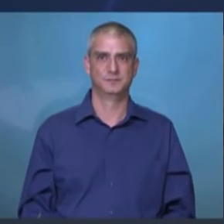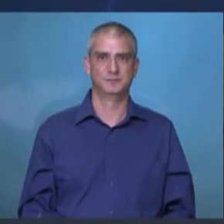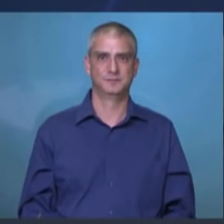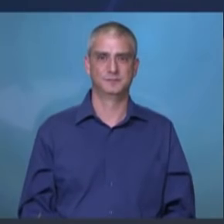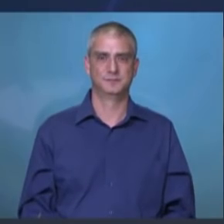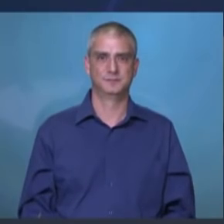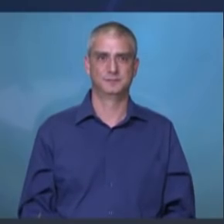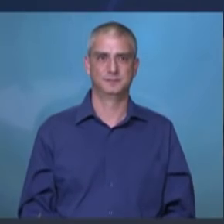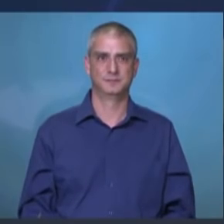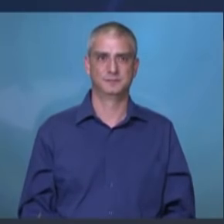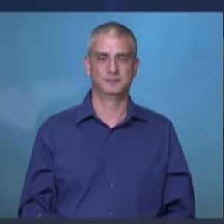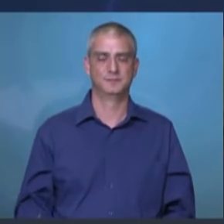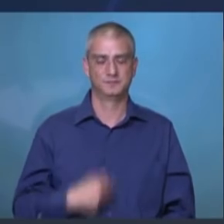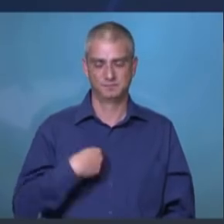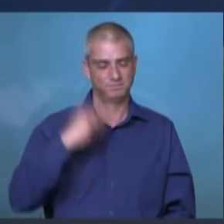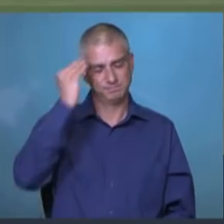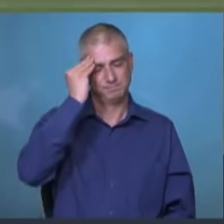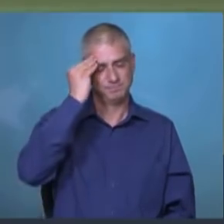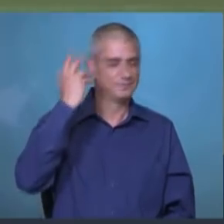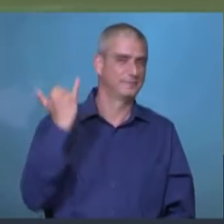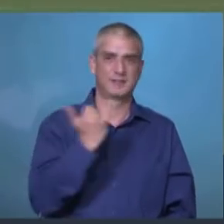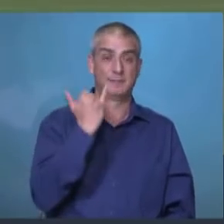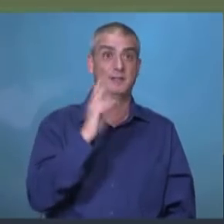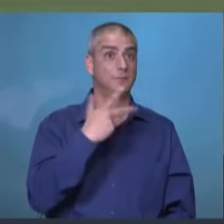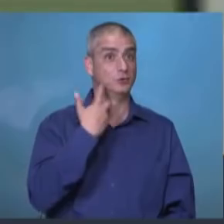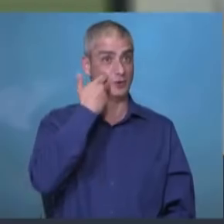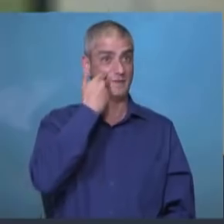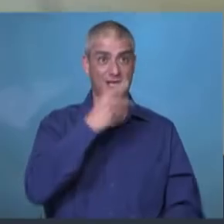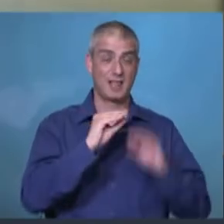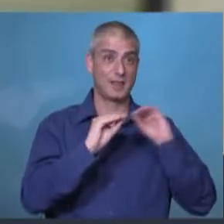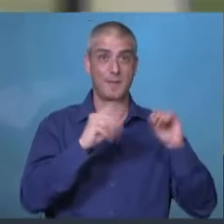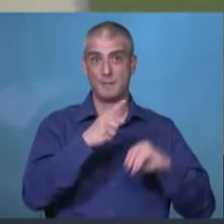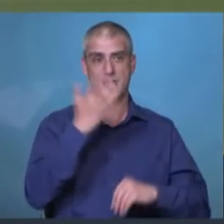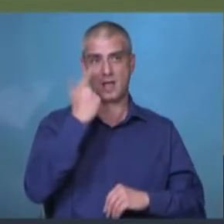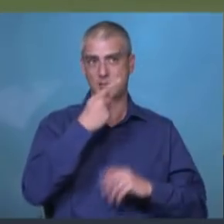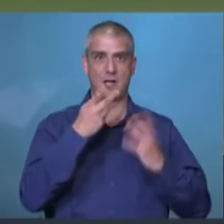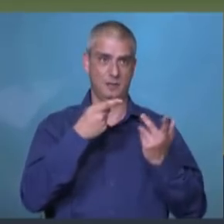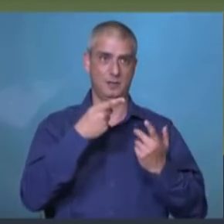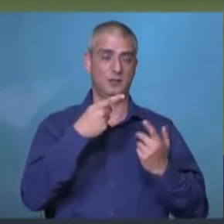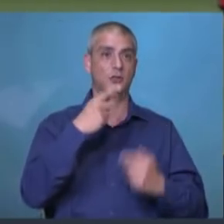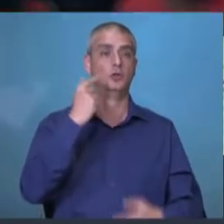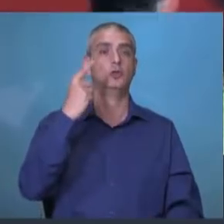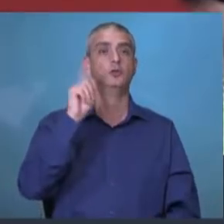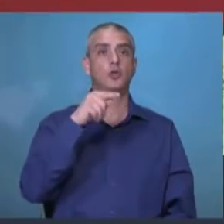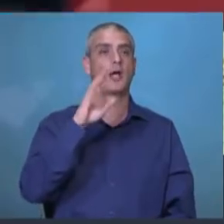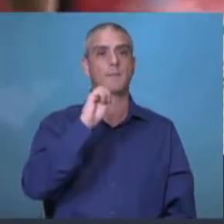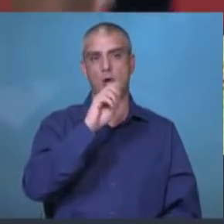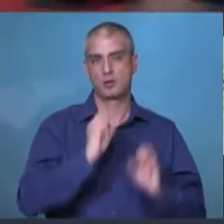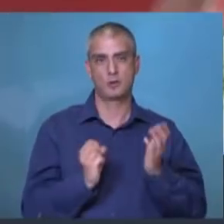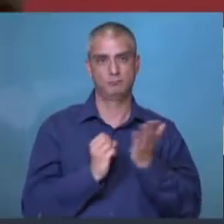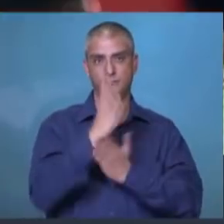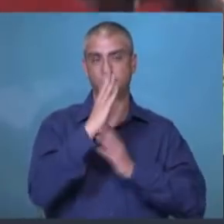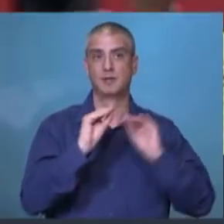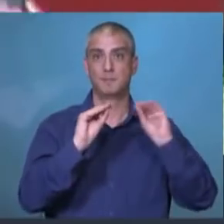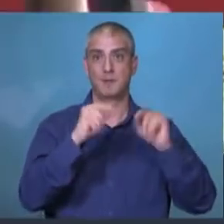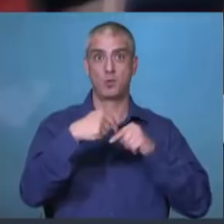I will remember it forever 100%. מי שפרגן למאמן הגרמני היה המיוחד, ג'וזה מוריניו, שהודח מאימון מנצ'סטר יונייטד